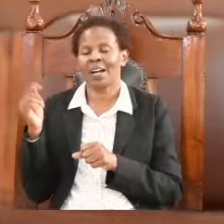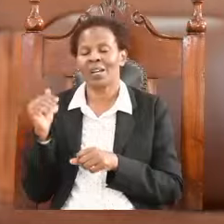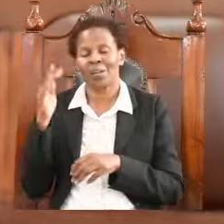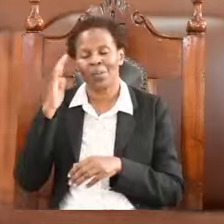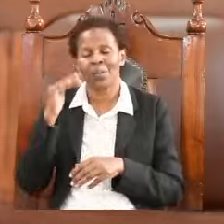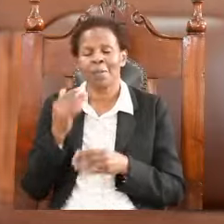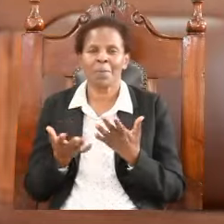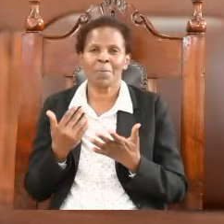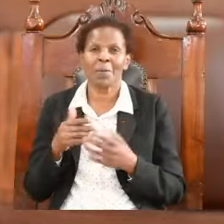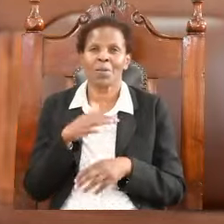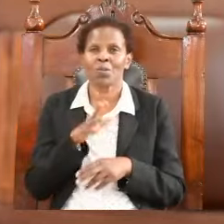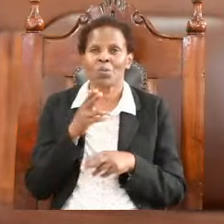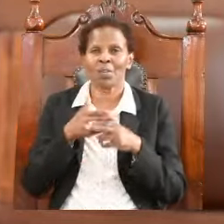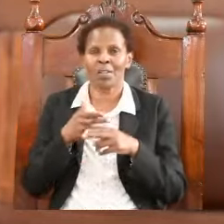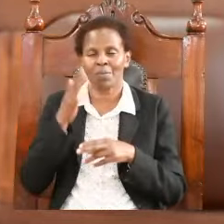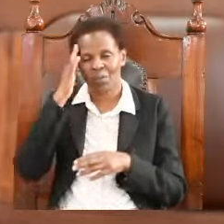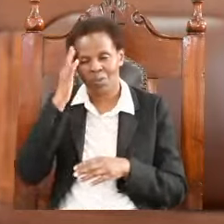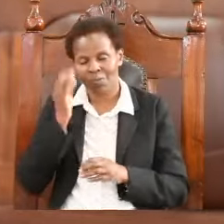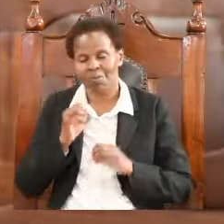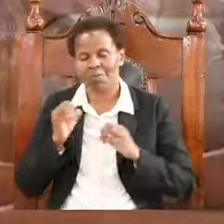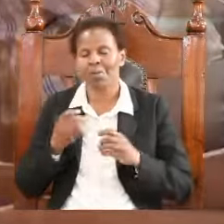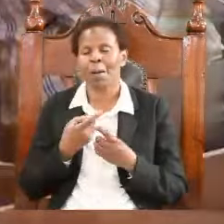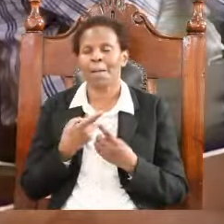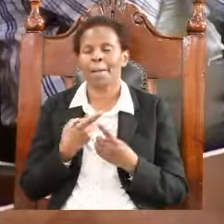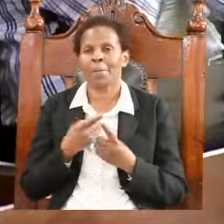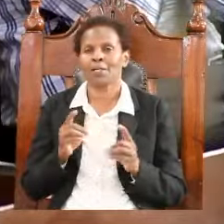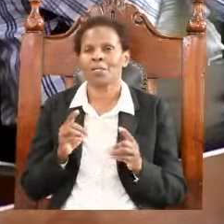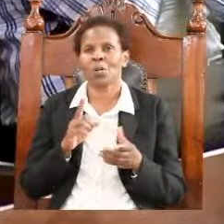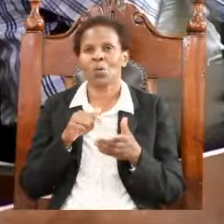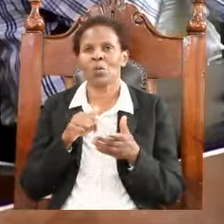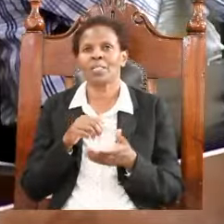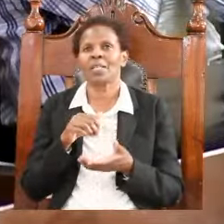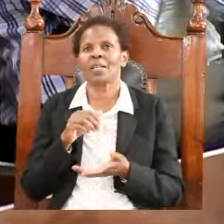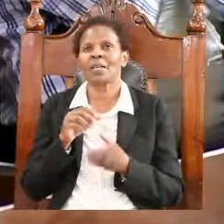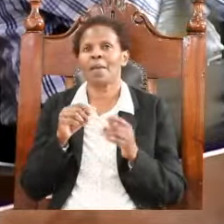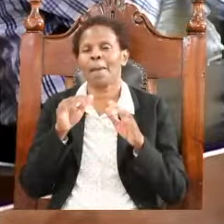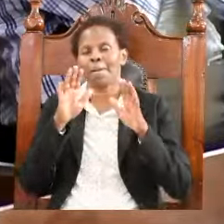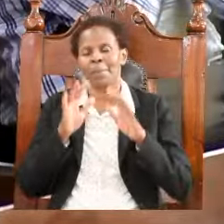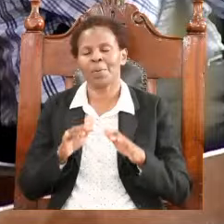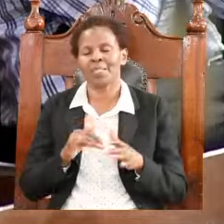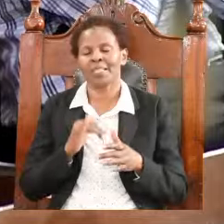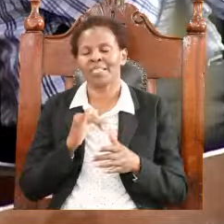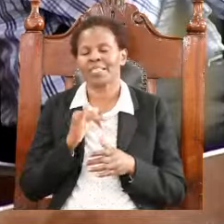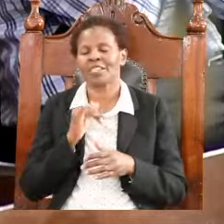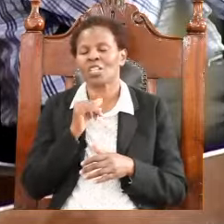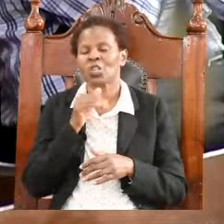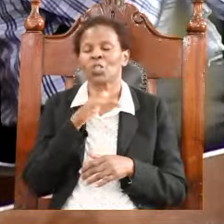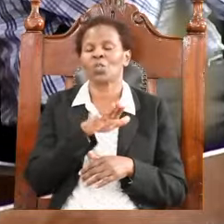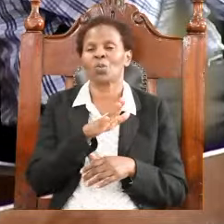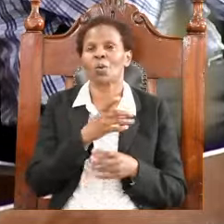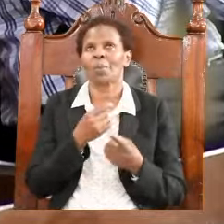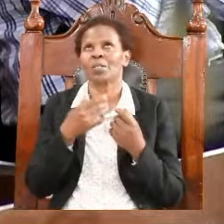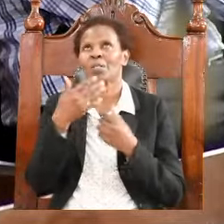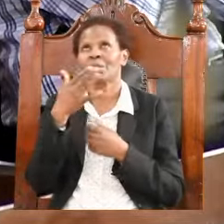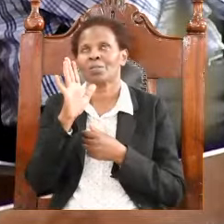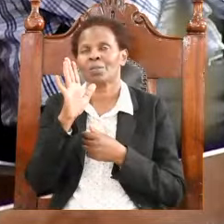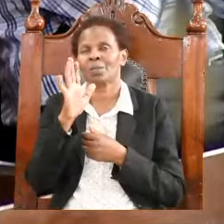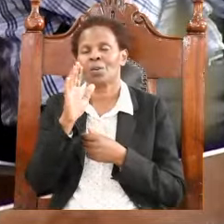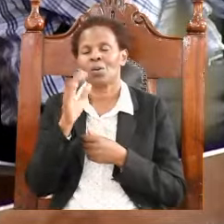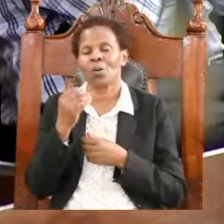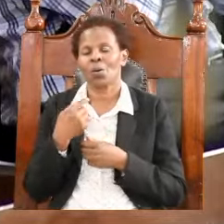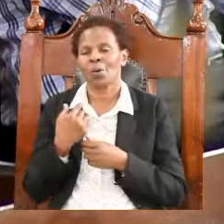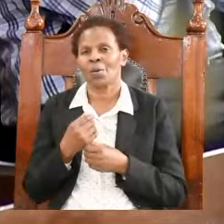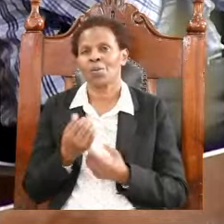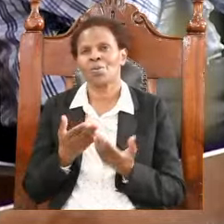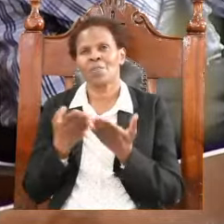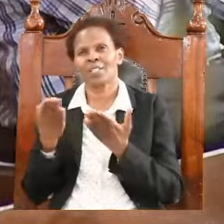kumenyeka ritwa riaku no undu uria wa bata muno ona tiwe umenyeke ta Ngai amenyeke. Maita maingi ni twendaga gutungata